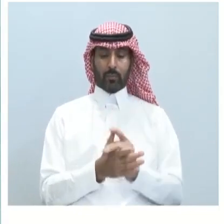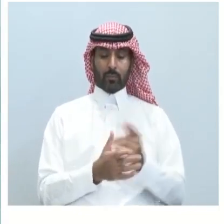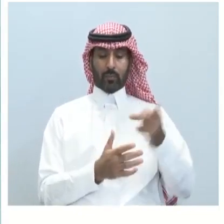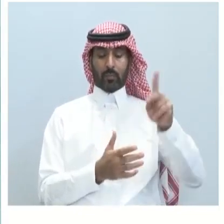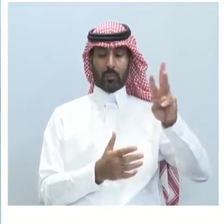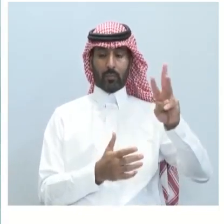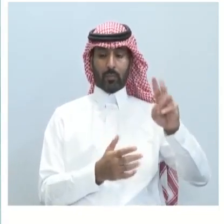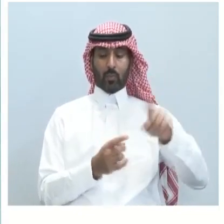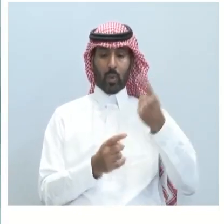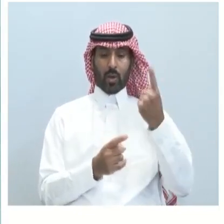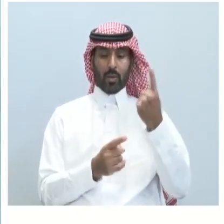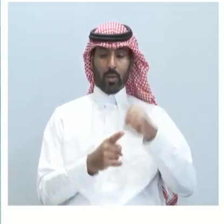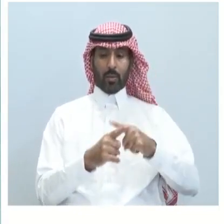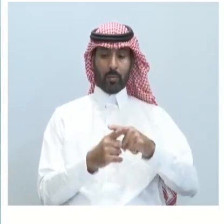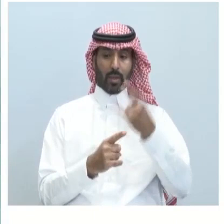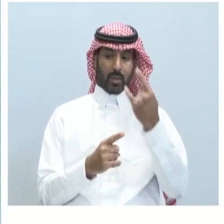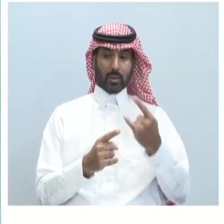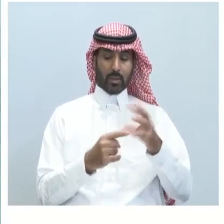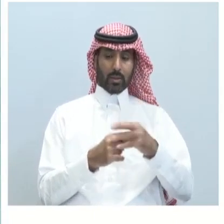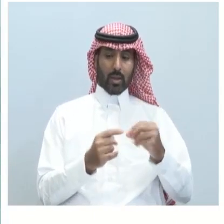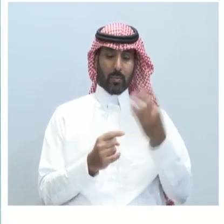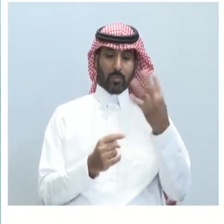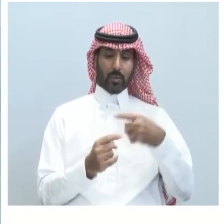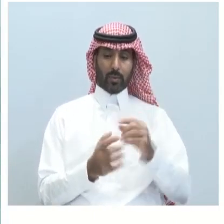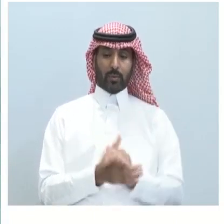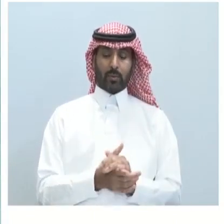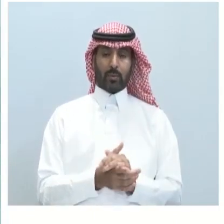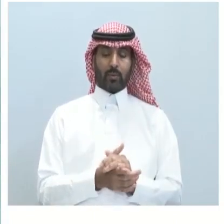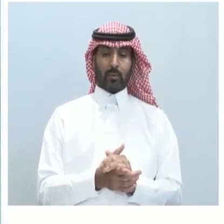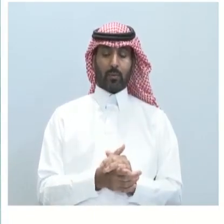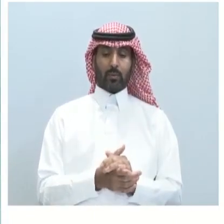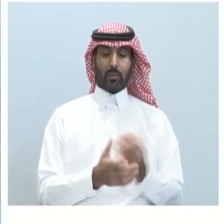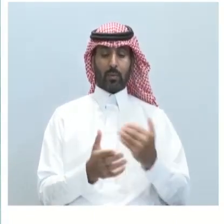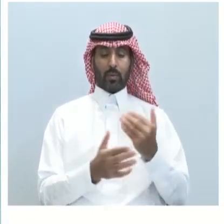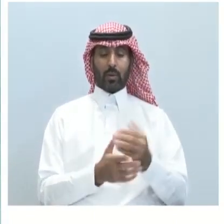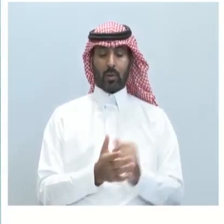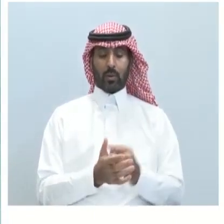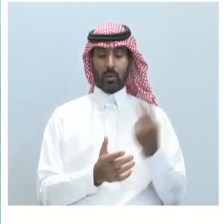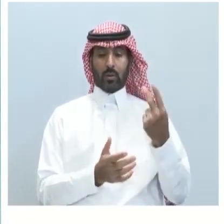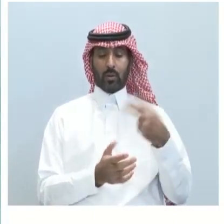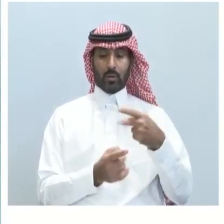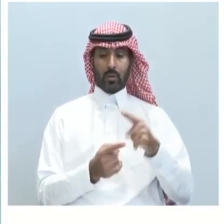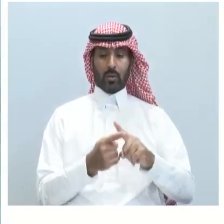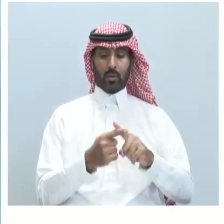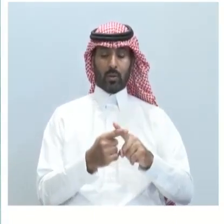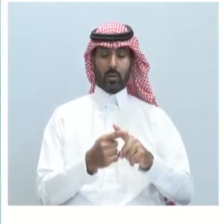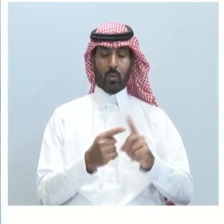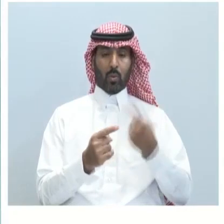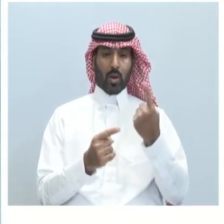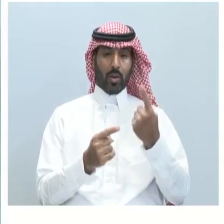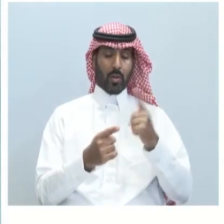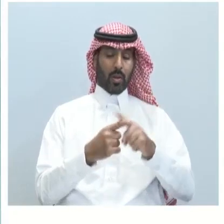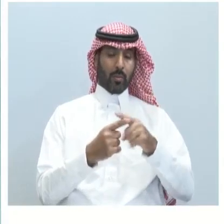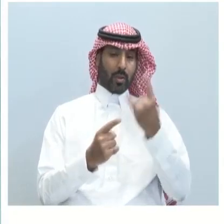اللي هو واحد ضرب عشره اس سالب 14 طيب تركيز ايون الهيدروجين موجود في المساله اللي هو كم واحد